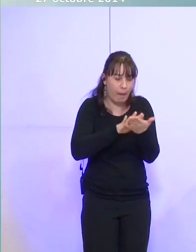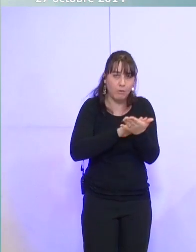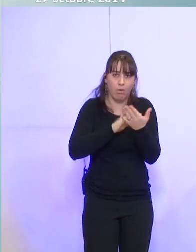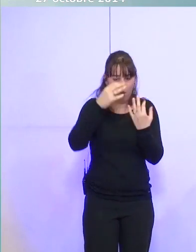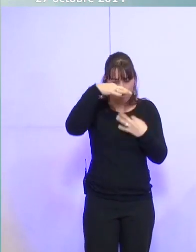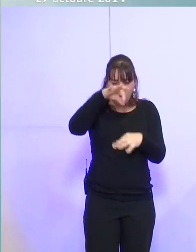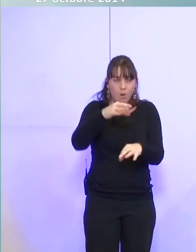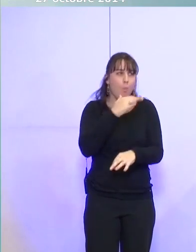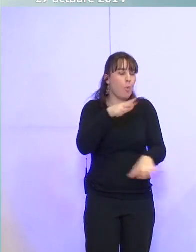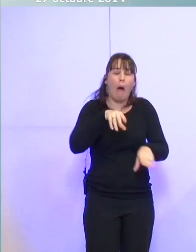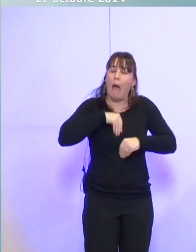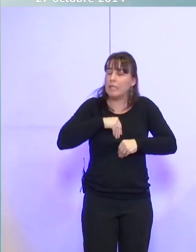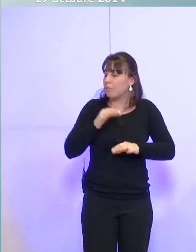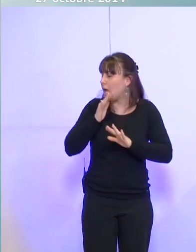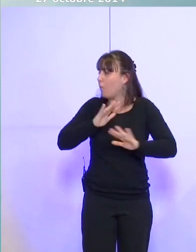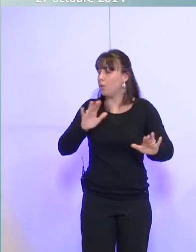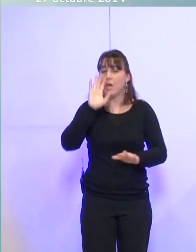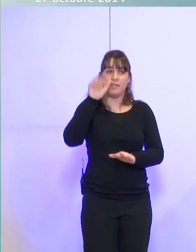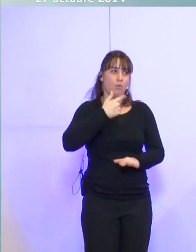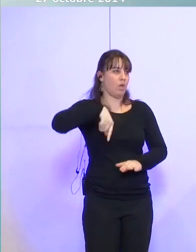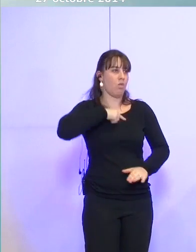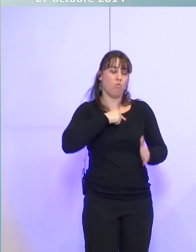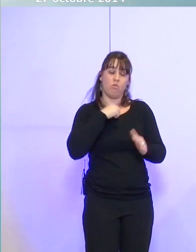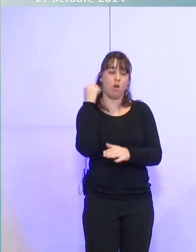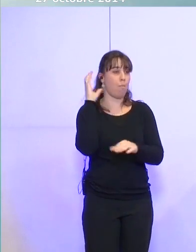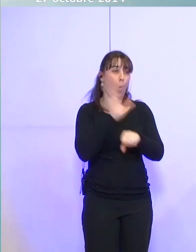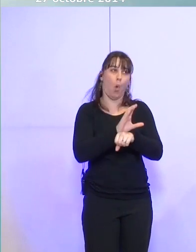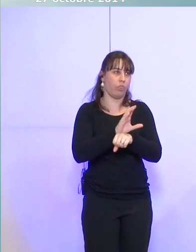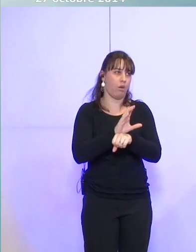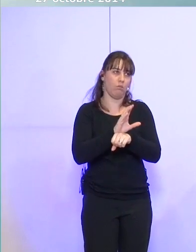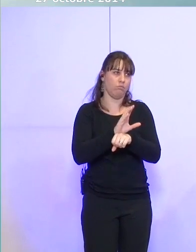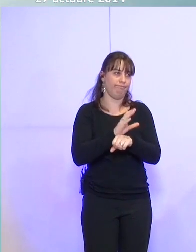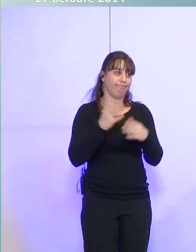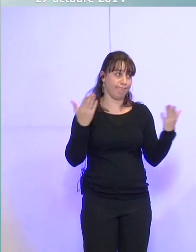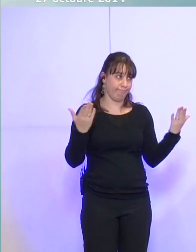cette proposition est inacceptable, raison pour laquelle nous voterons contre. Je vous remercie.